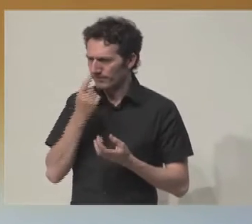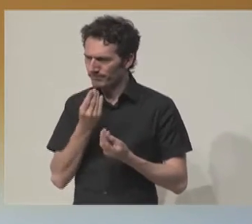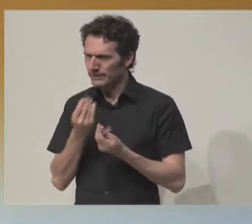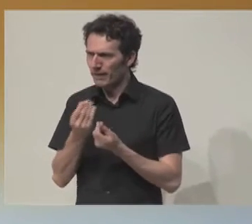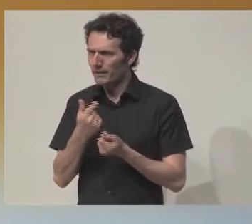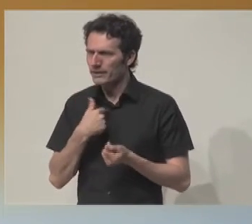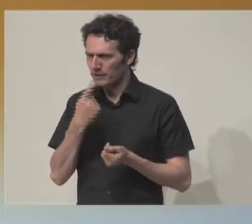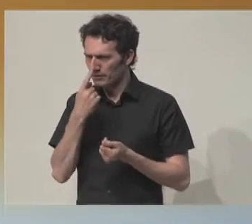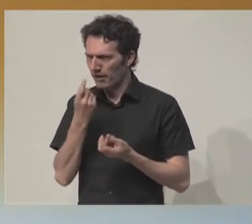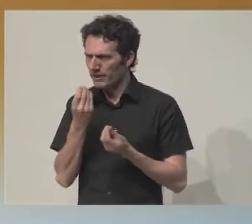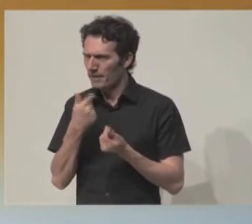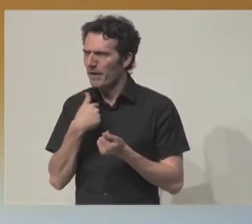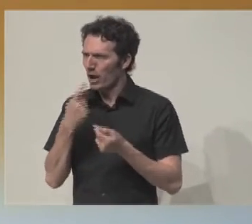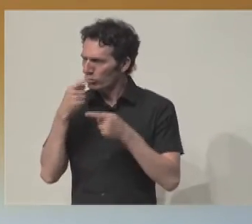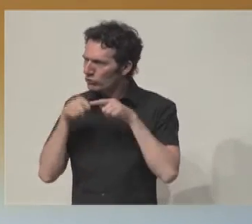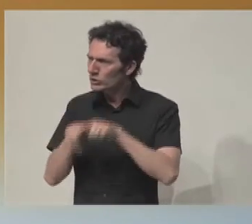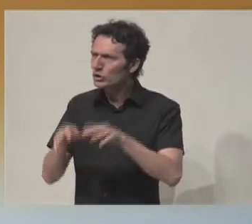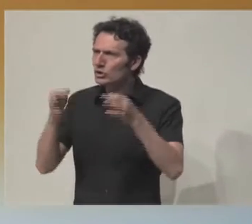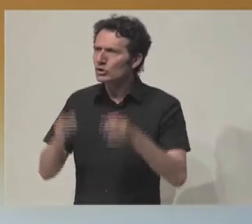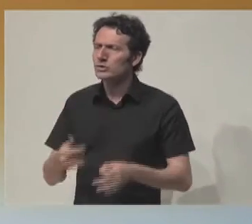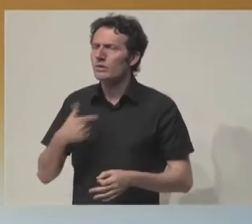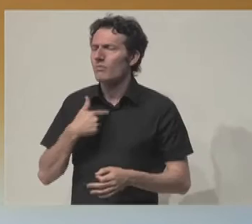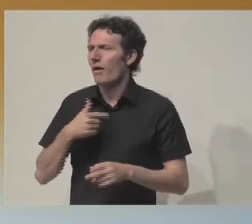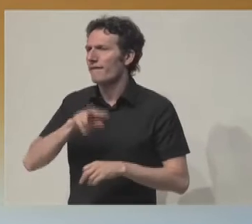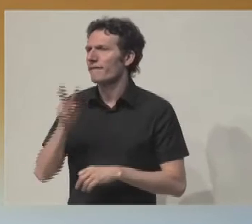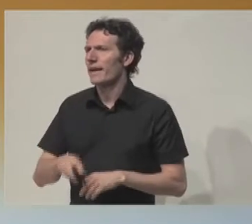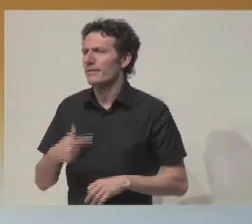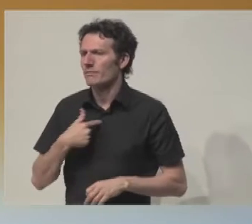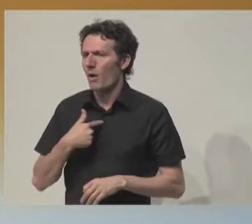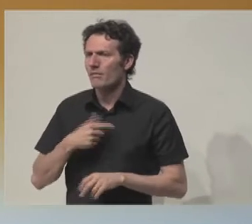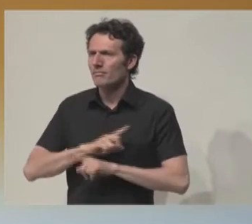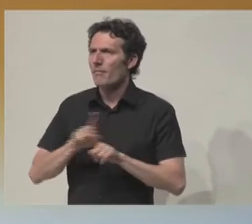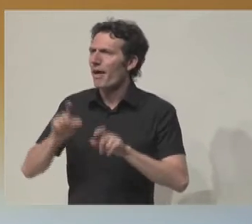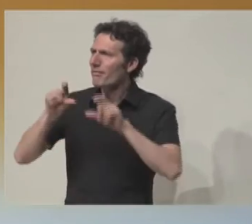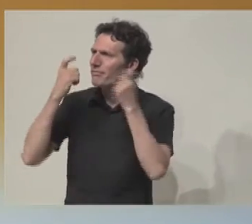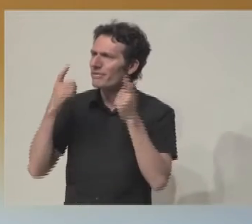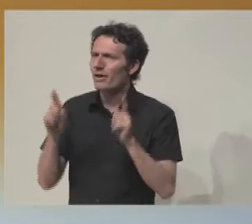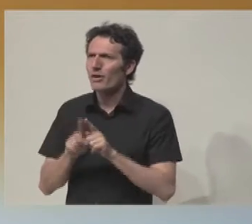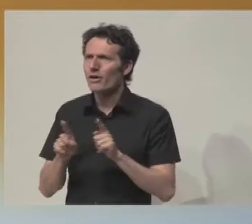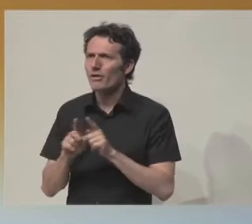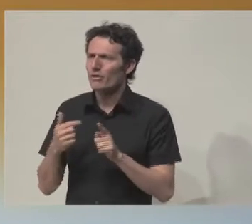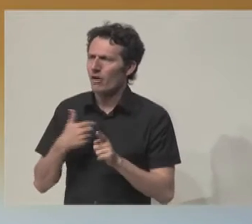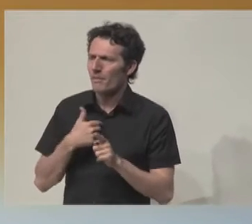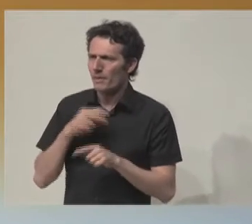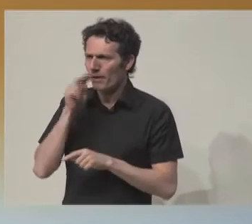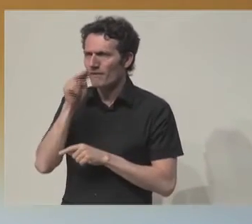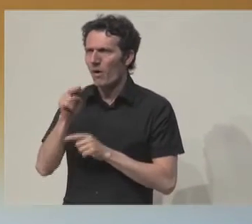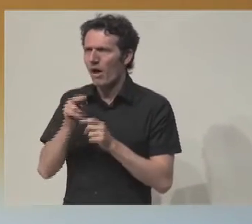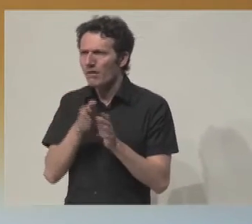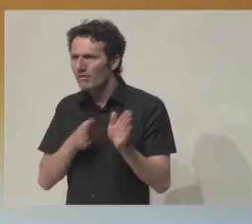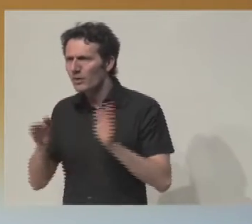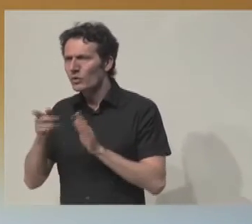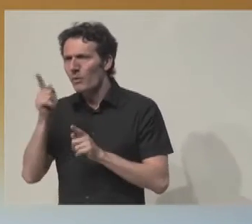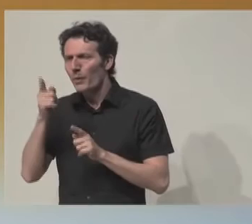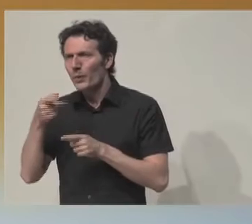justifiées moi je suis pas de ceux qui voient les choses parlent par le bout le plus réjouissant de la